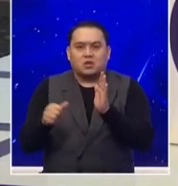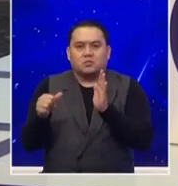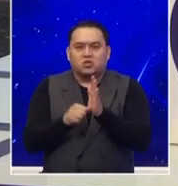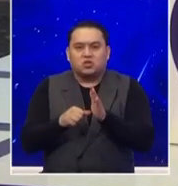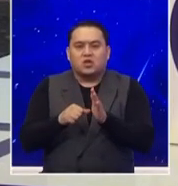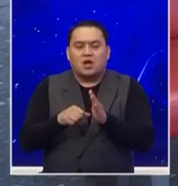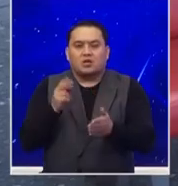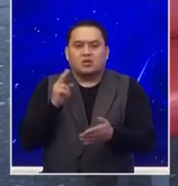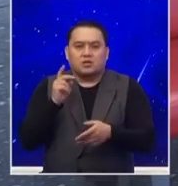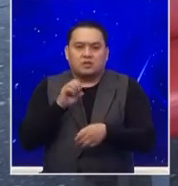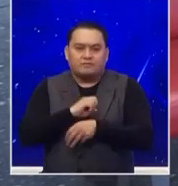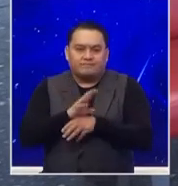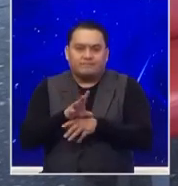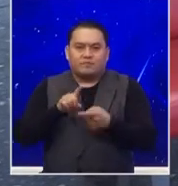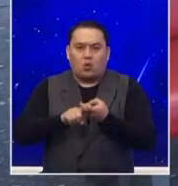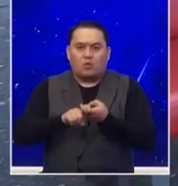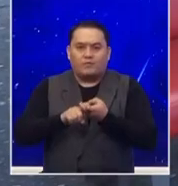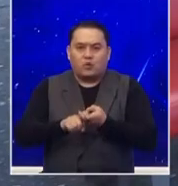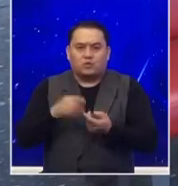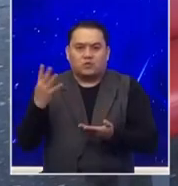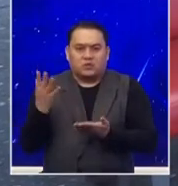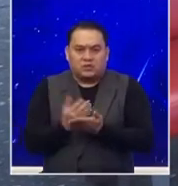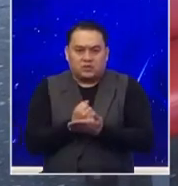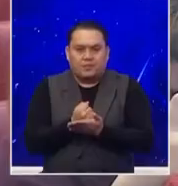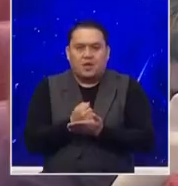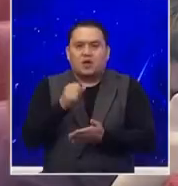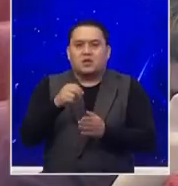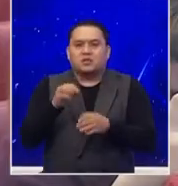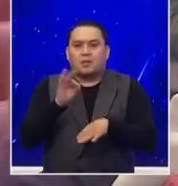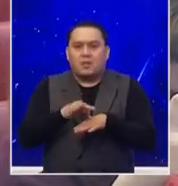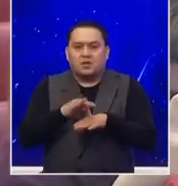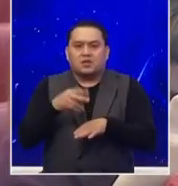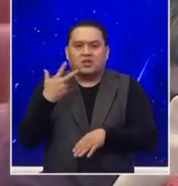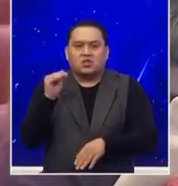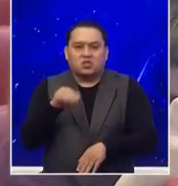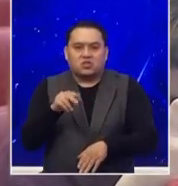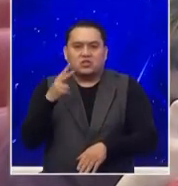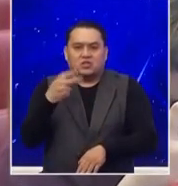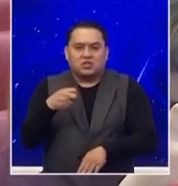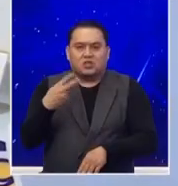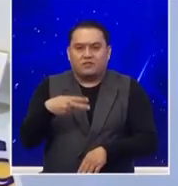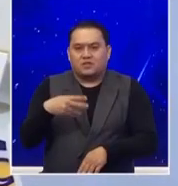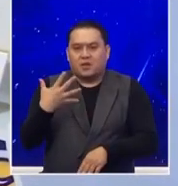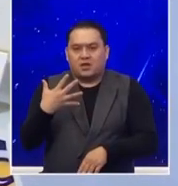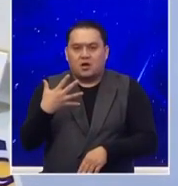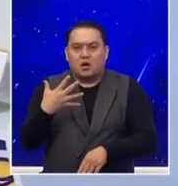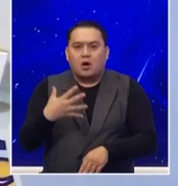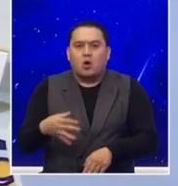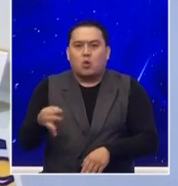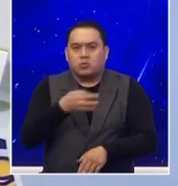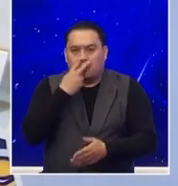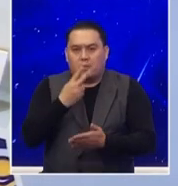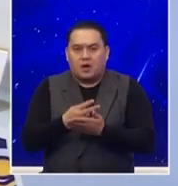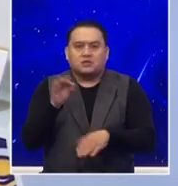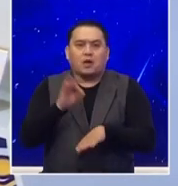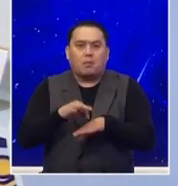8376 лабораторно подтвержденных случаев коронавирусной инфекции. Из них с симптомами 3325. Превышение областного